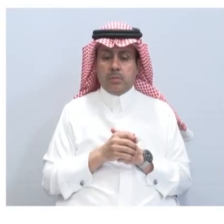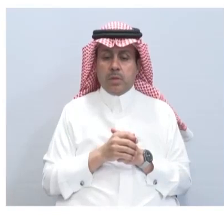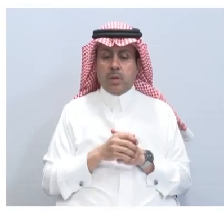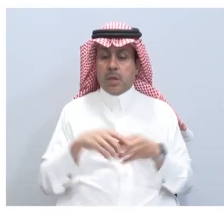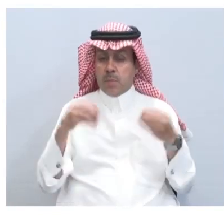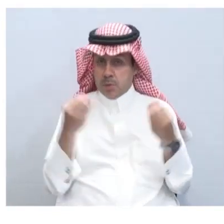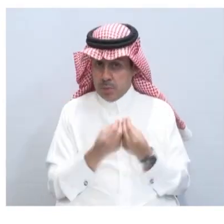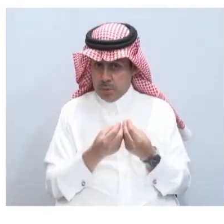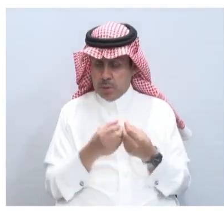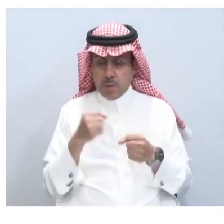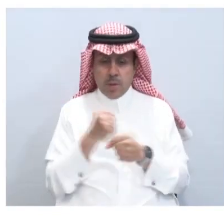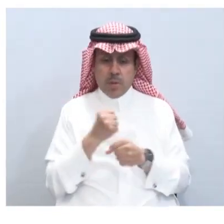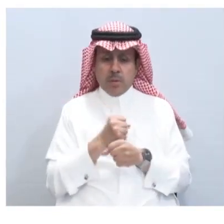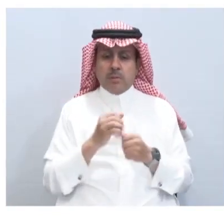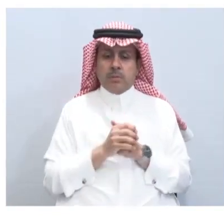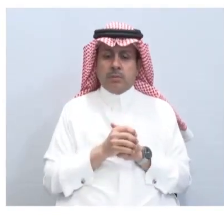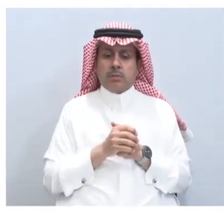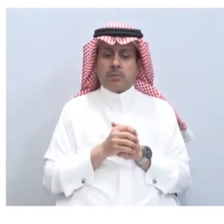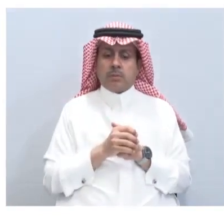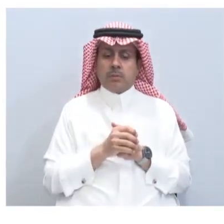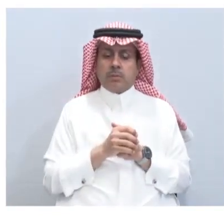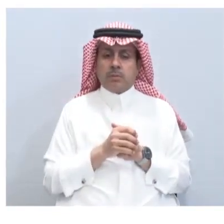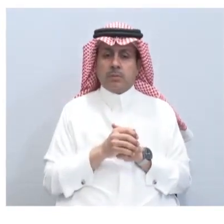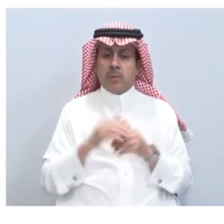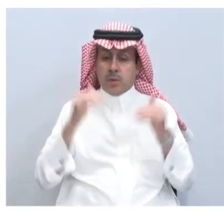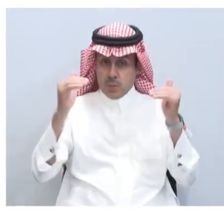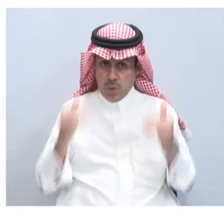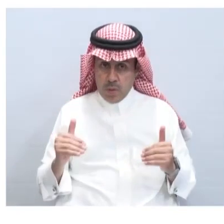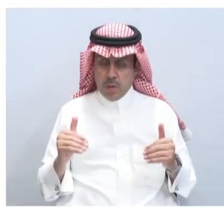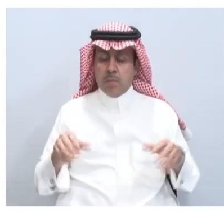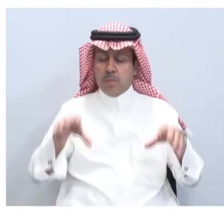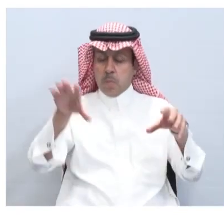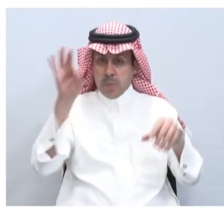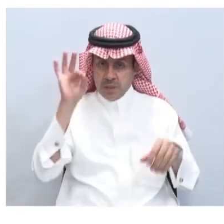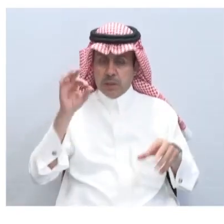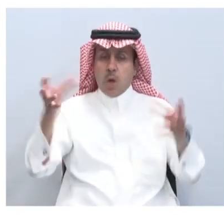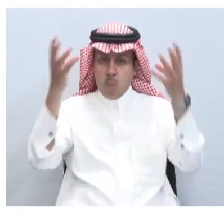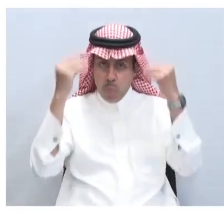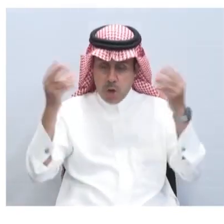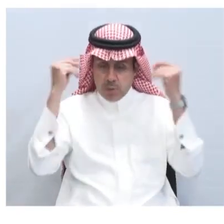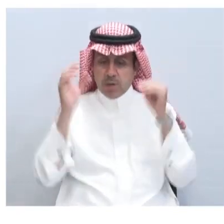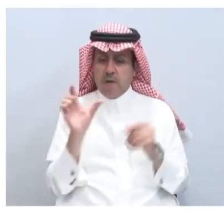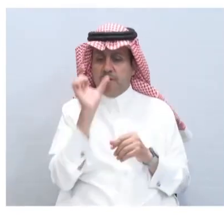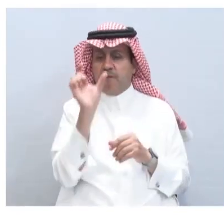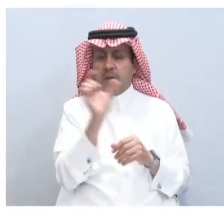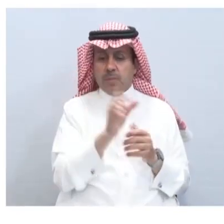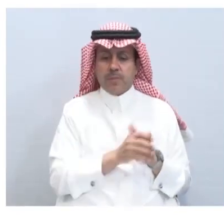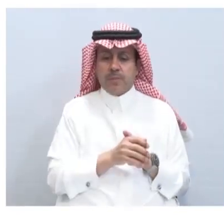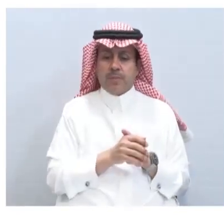هي مجموعه من الادوات التي تنظم مصادر المعلومات في فئات موضوعيه وهي